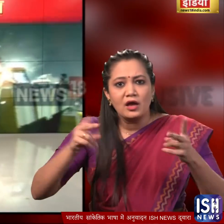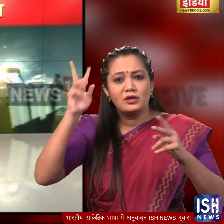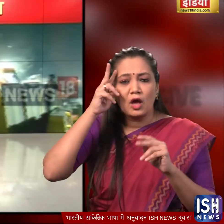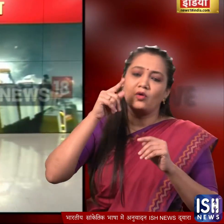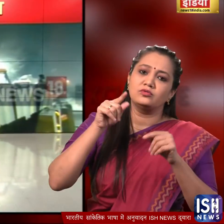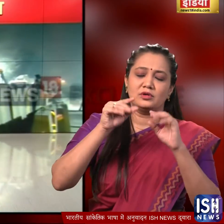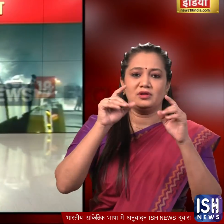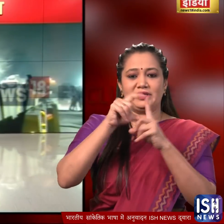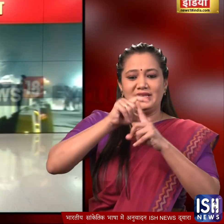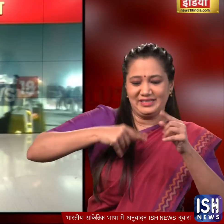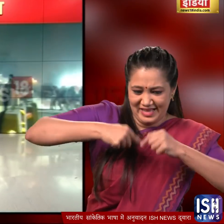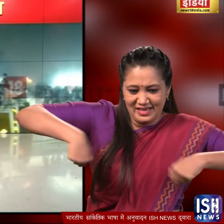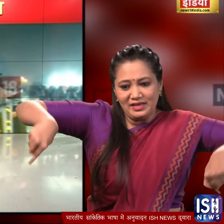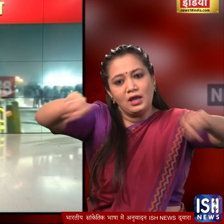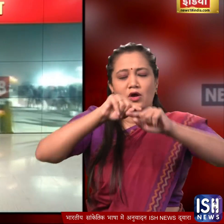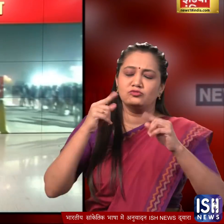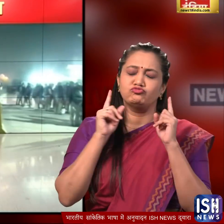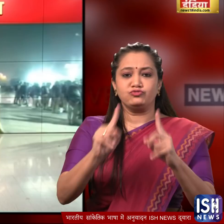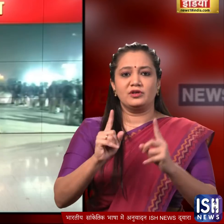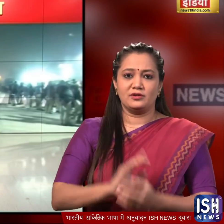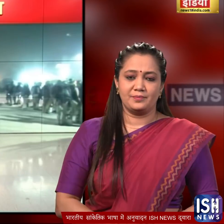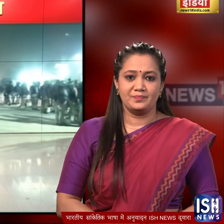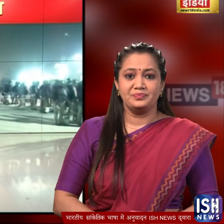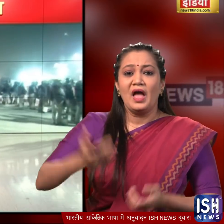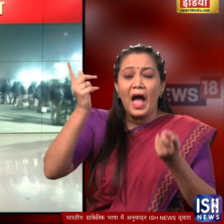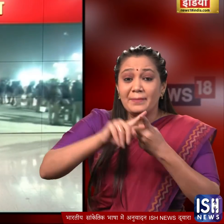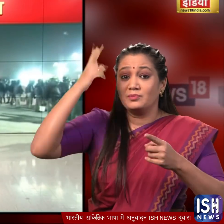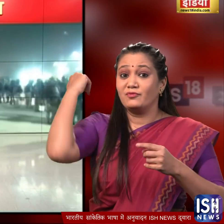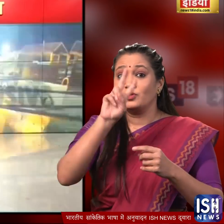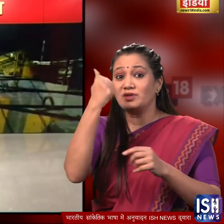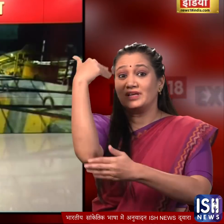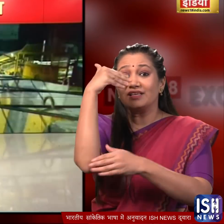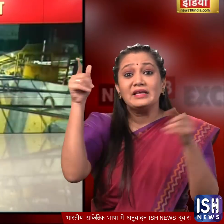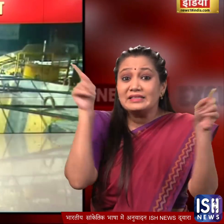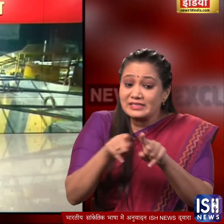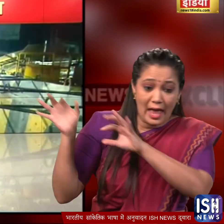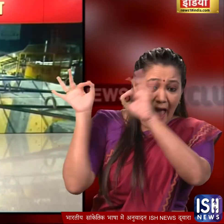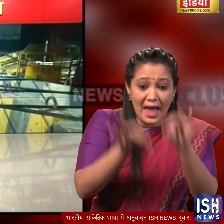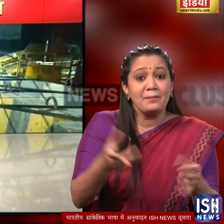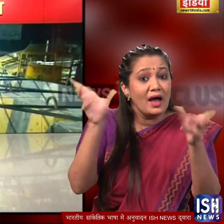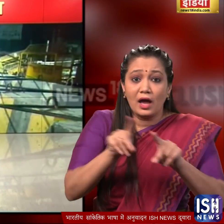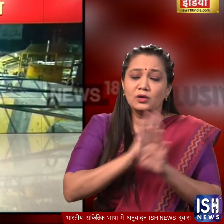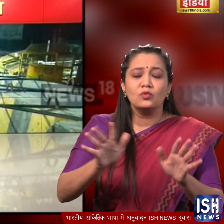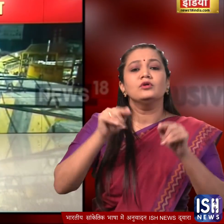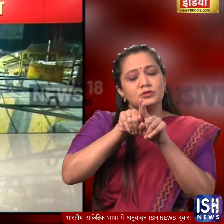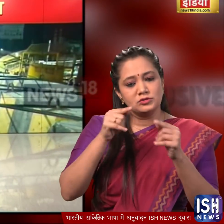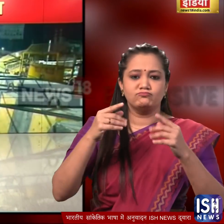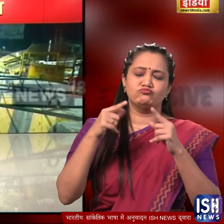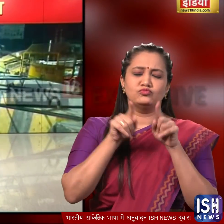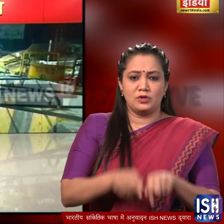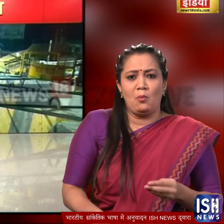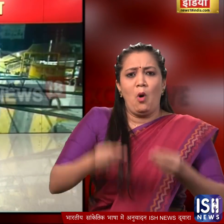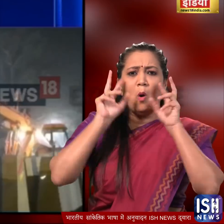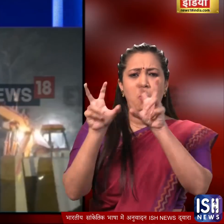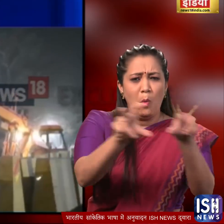सुरक्षा सख्त कर दी। किसानों के प्रदर्शन के नाम पर 26 जनवरी जैसी हिंसा न हो, इसलिए पुलिस ने किसान आंदोलन वाली जगहों पर पहरा